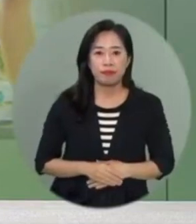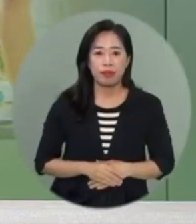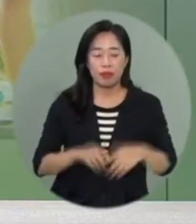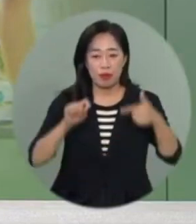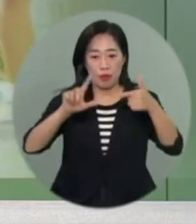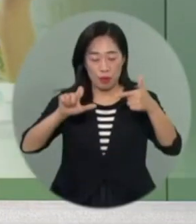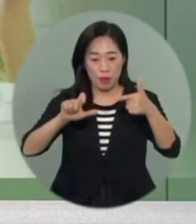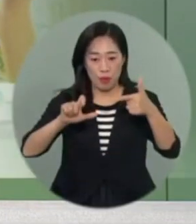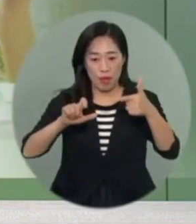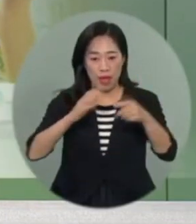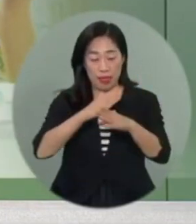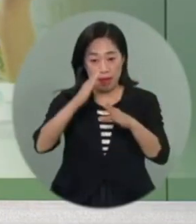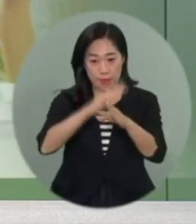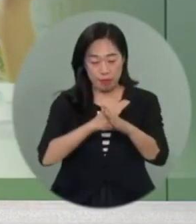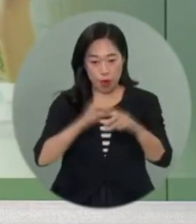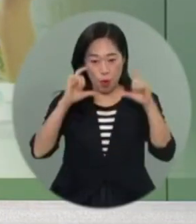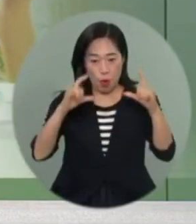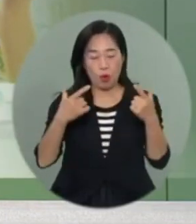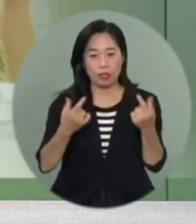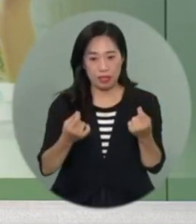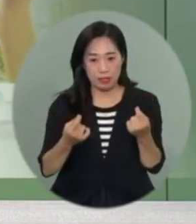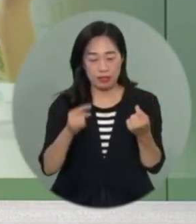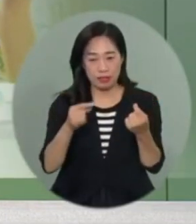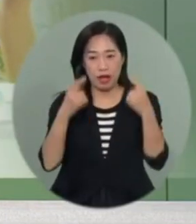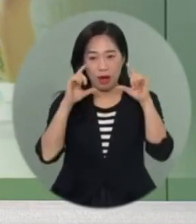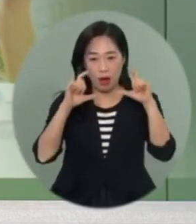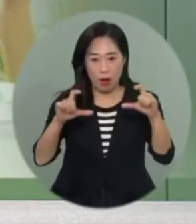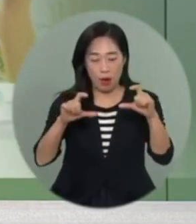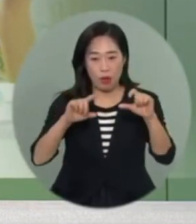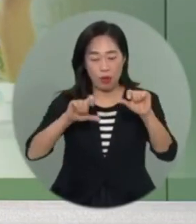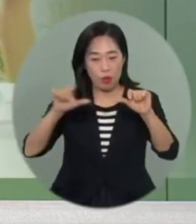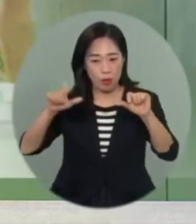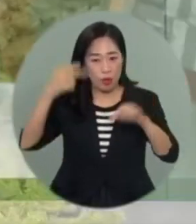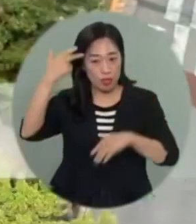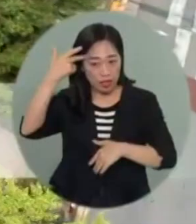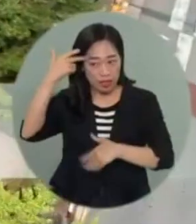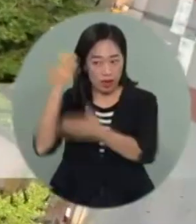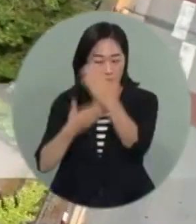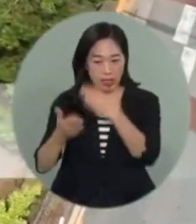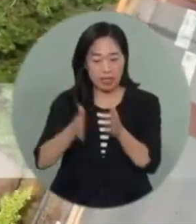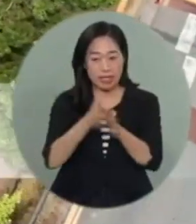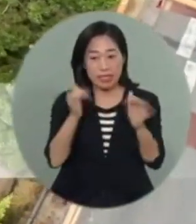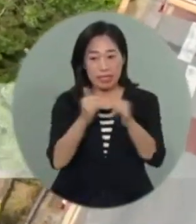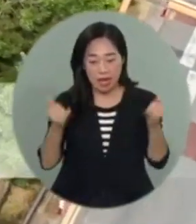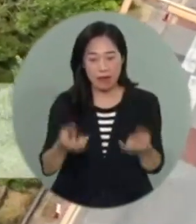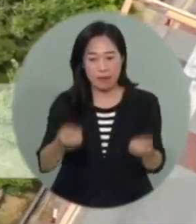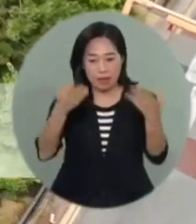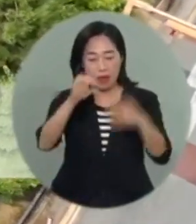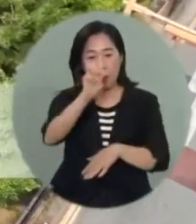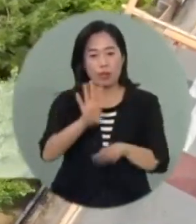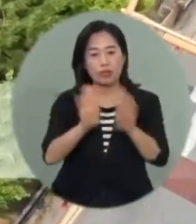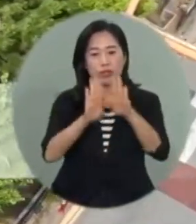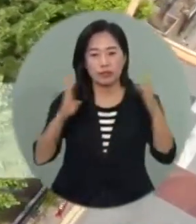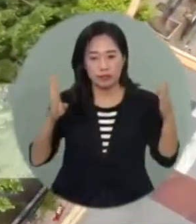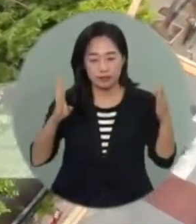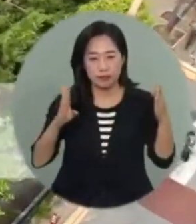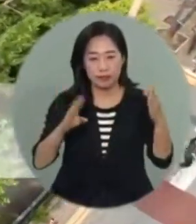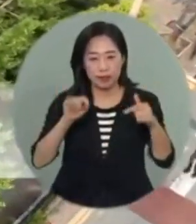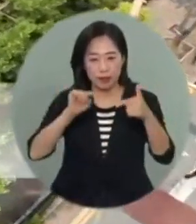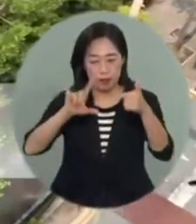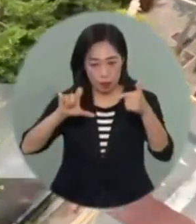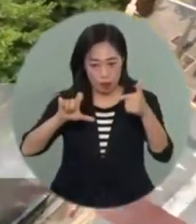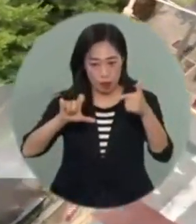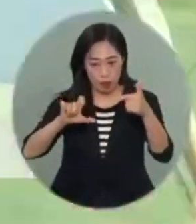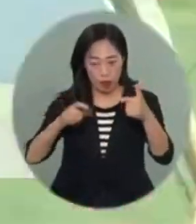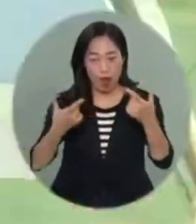61호 남북 공동선언 24주년을 기념해 61호 정신을 계승하는 시민 행사가 광주에서 열렸습니다 6일로